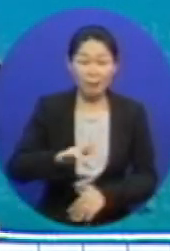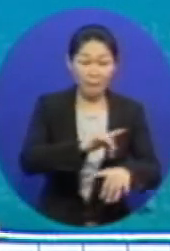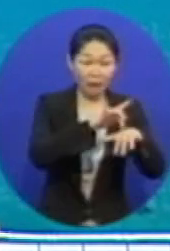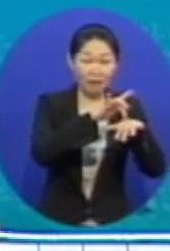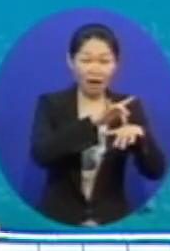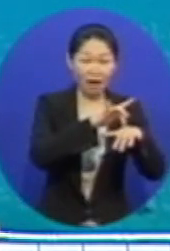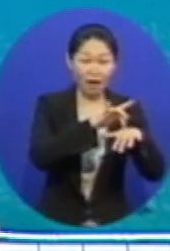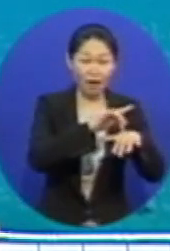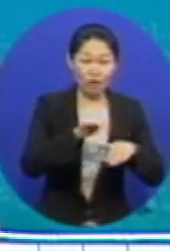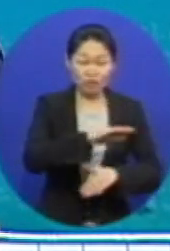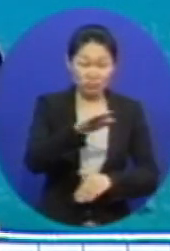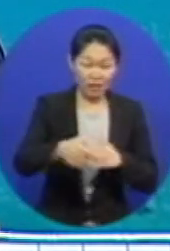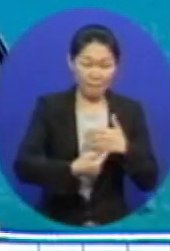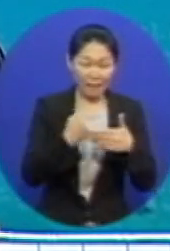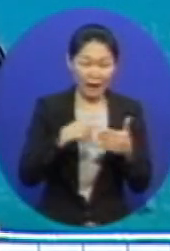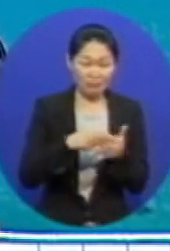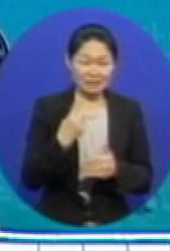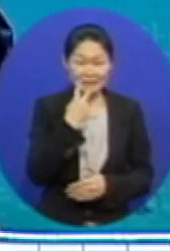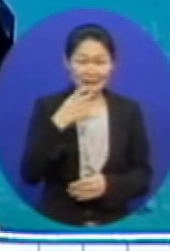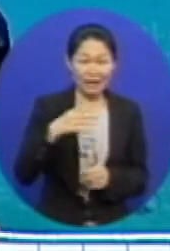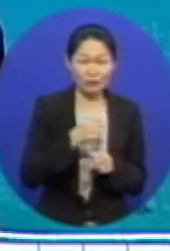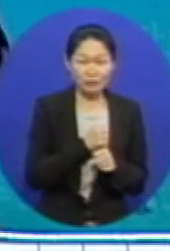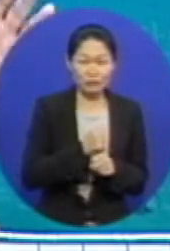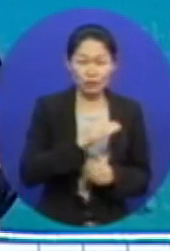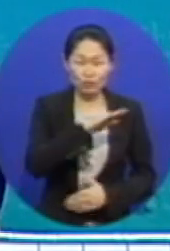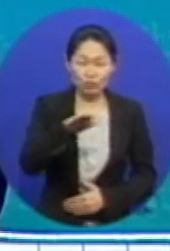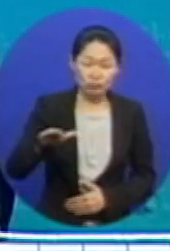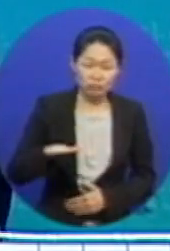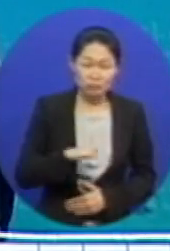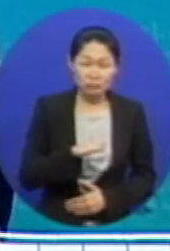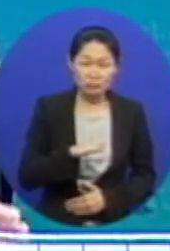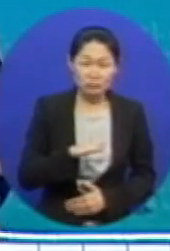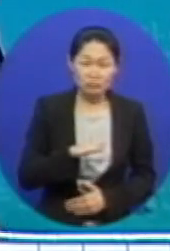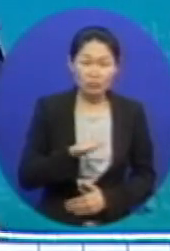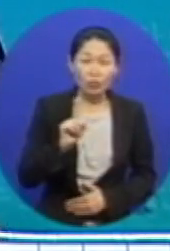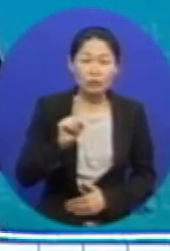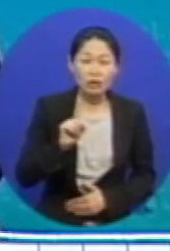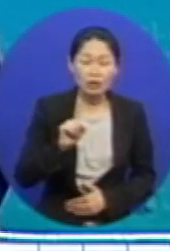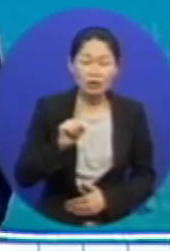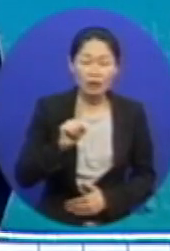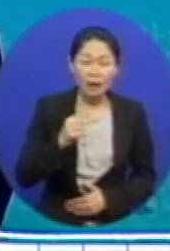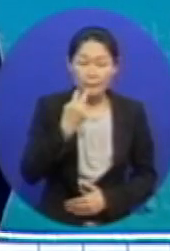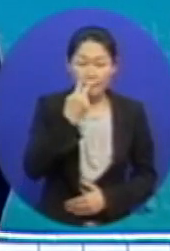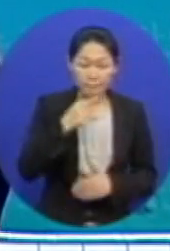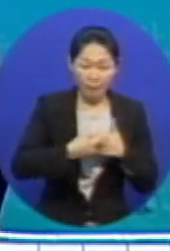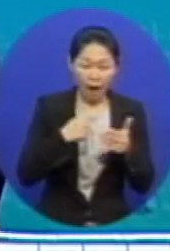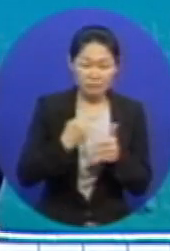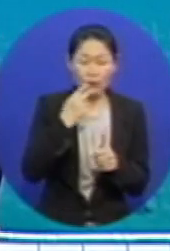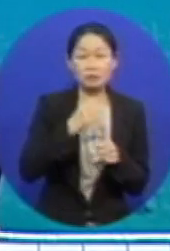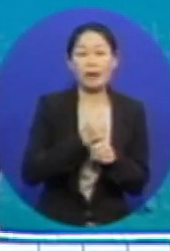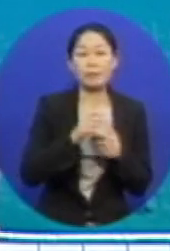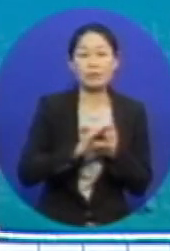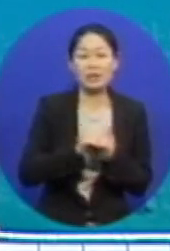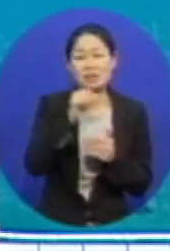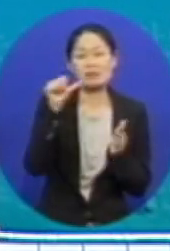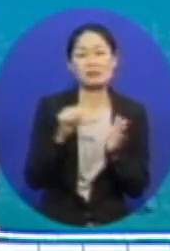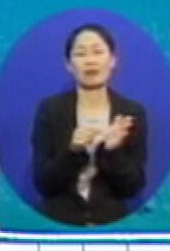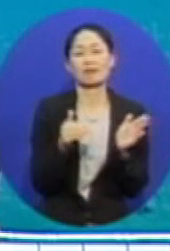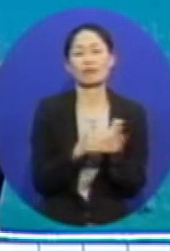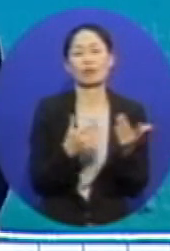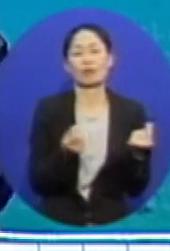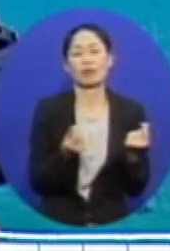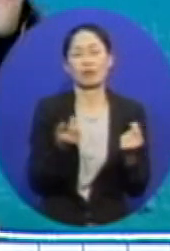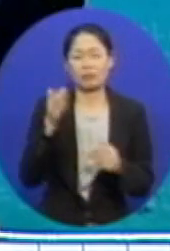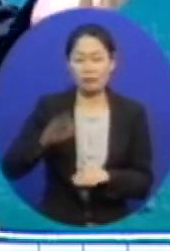어떻든지 우리 마음을 사로잡아 그건 우리 인생이 끝난 거예요 마음이 사로잡히면 그런데 마귀에게